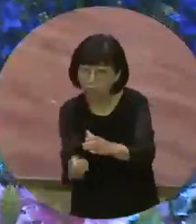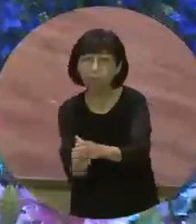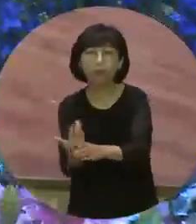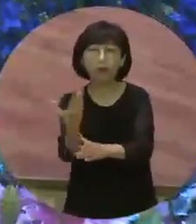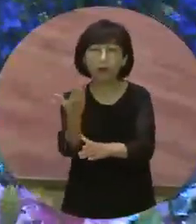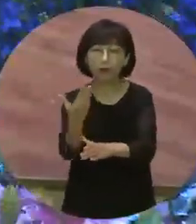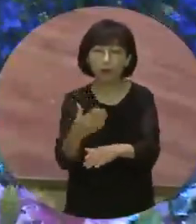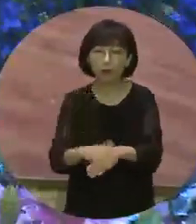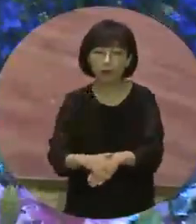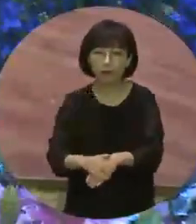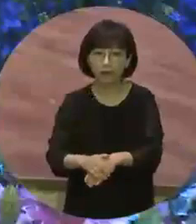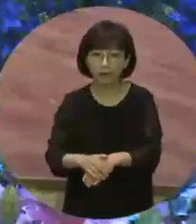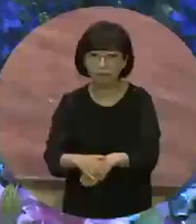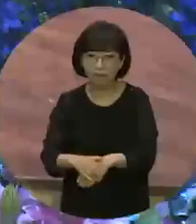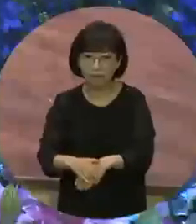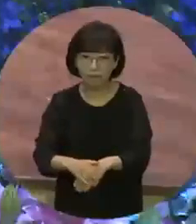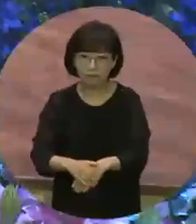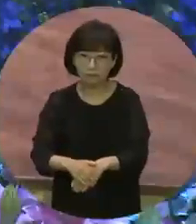뭐,